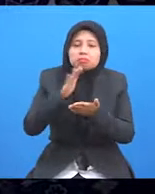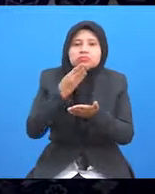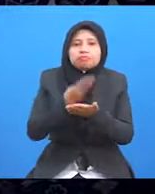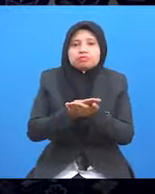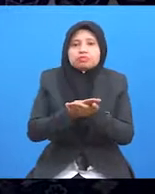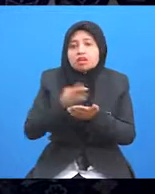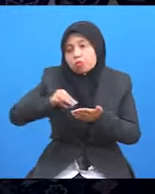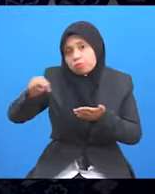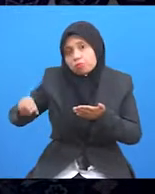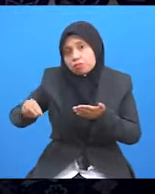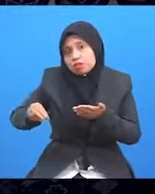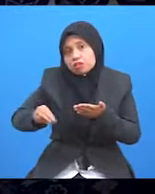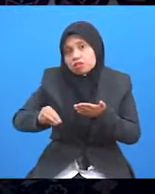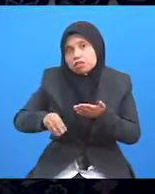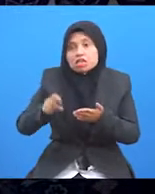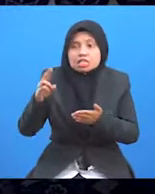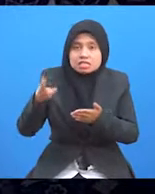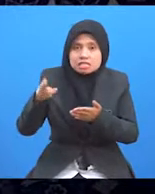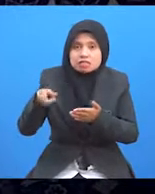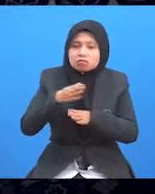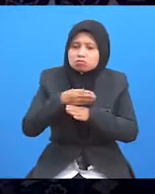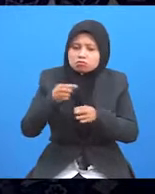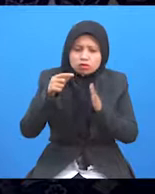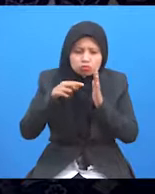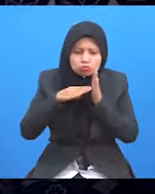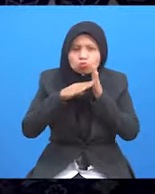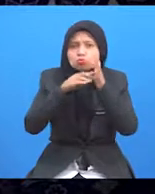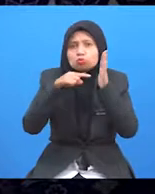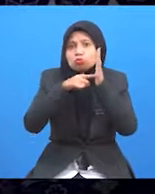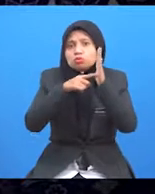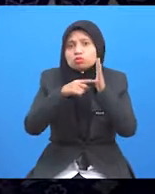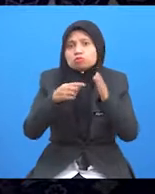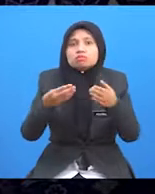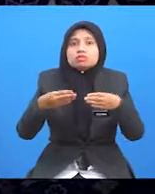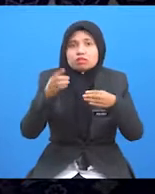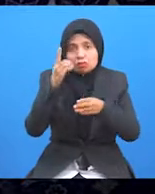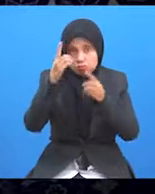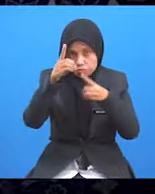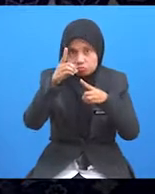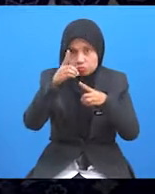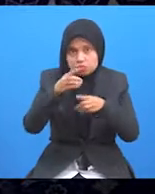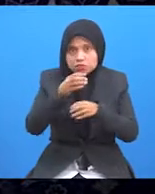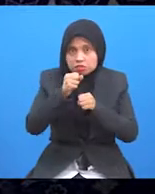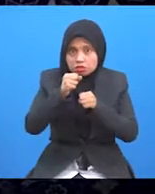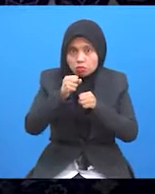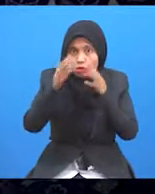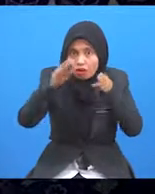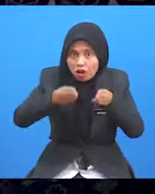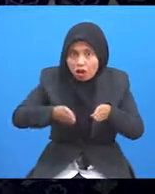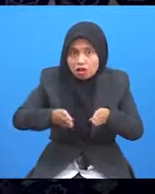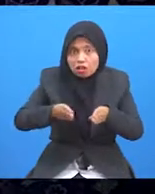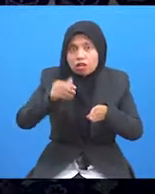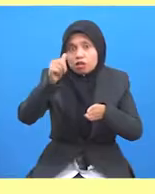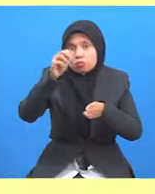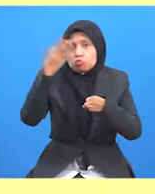bahawa melalui dakwah, masyarakat Arab Jahiliyah telah berubah menjadi satu masyarakat yang